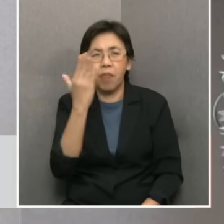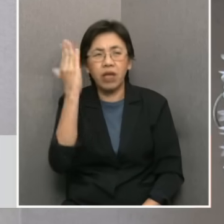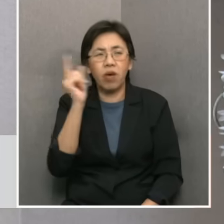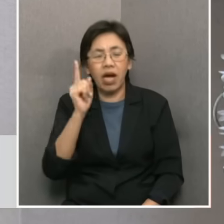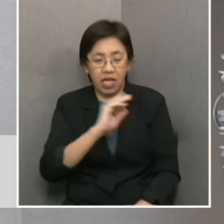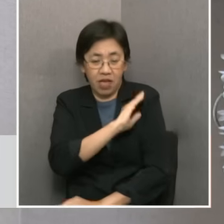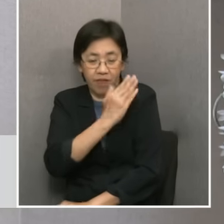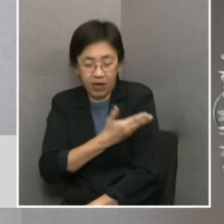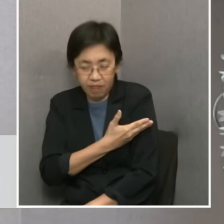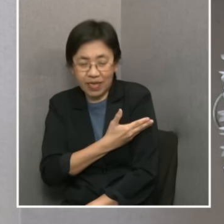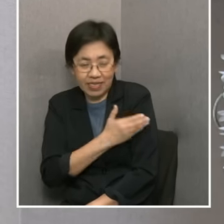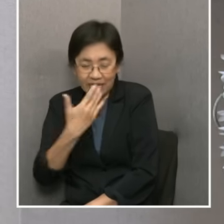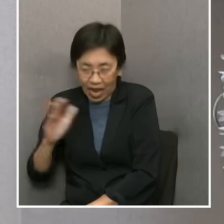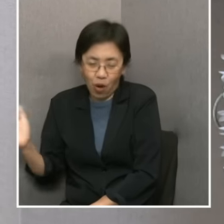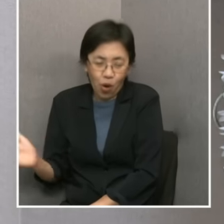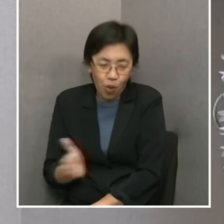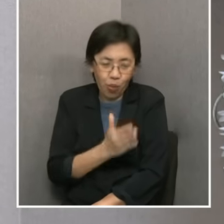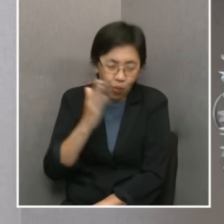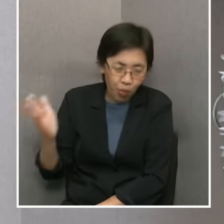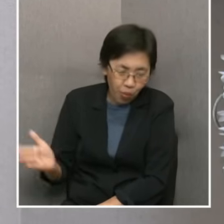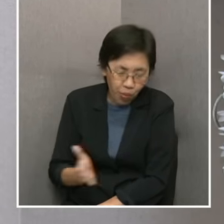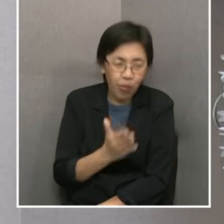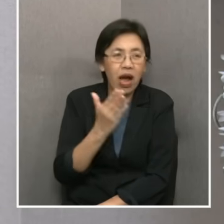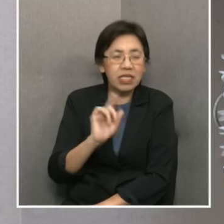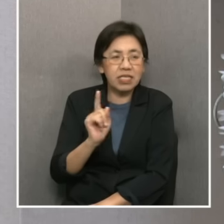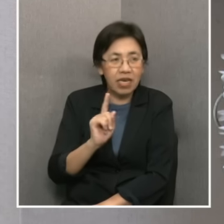ลิปปินส์มาได้พอพ้นฟิลิปปินส์มาได้นะก็จะมา